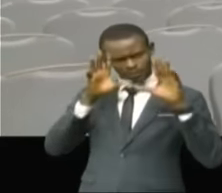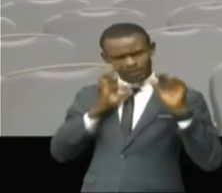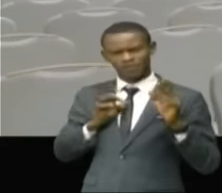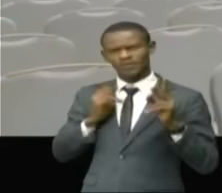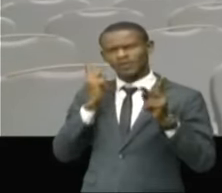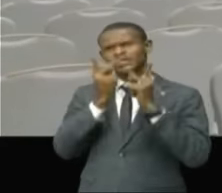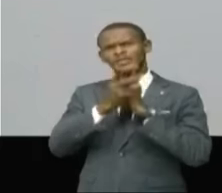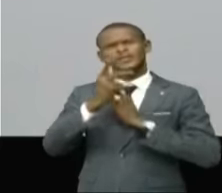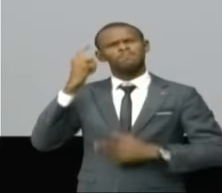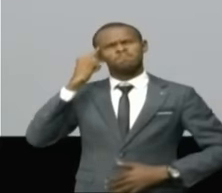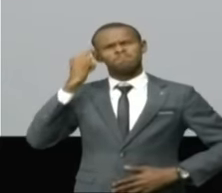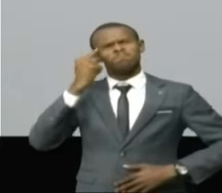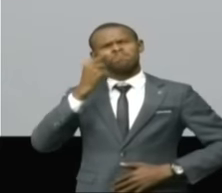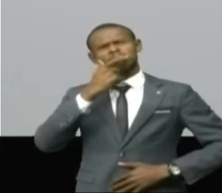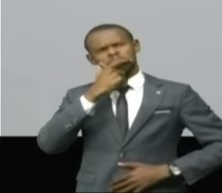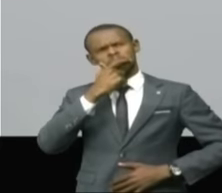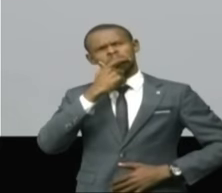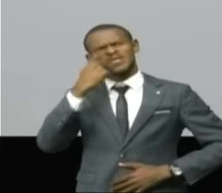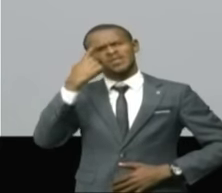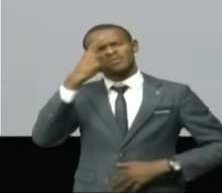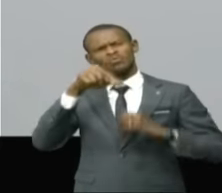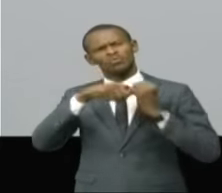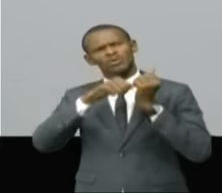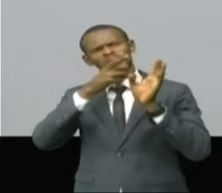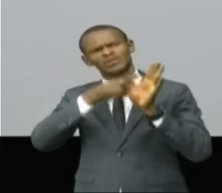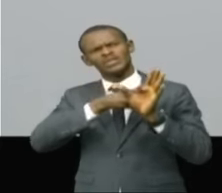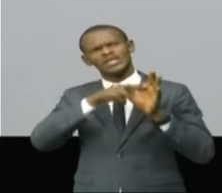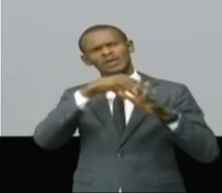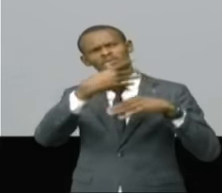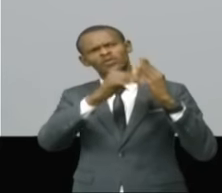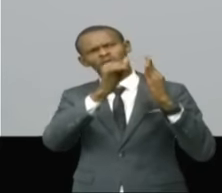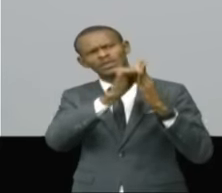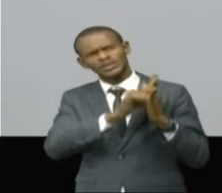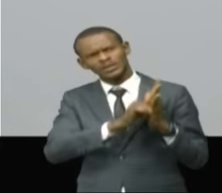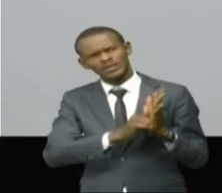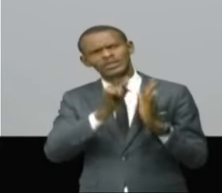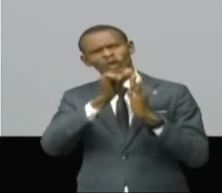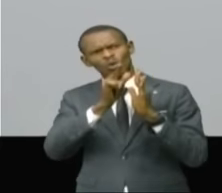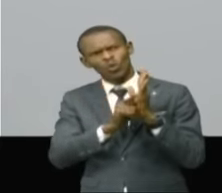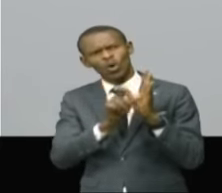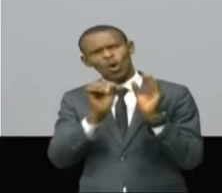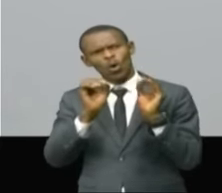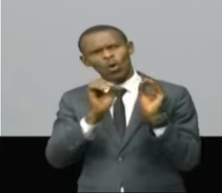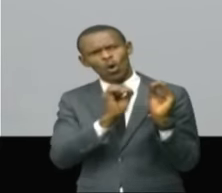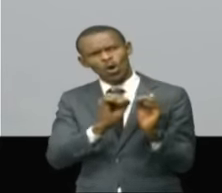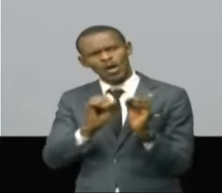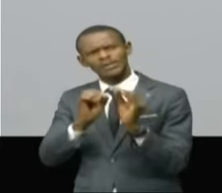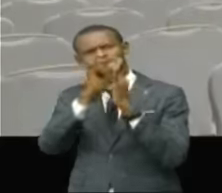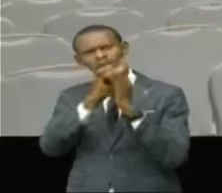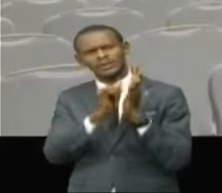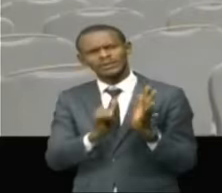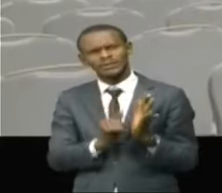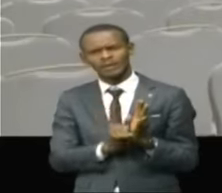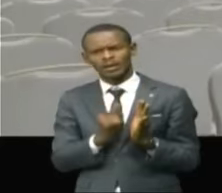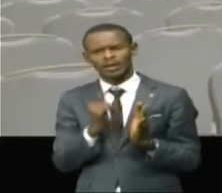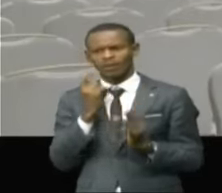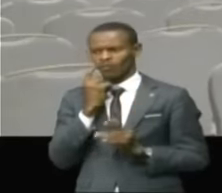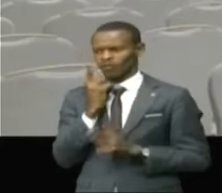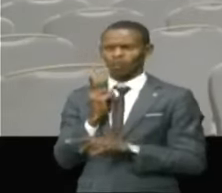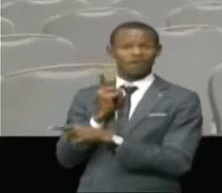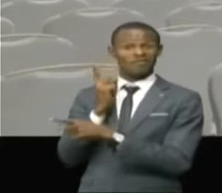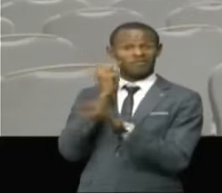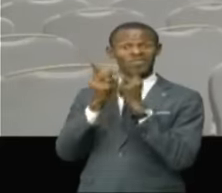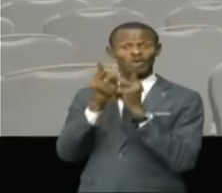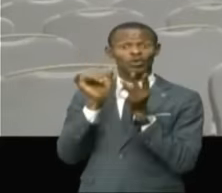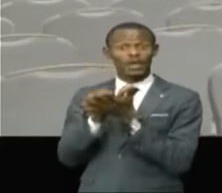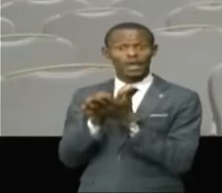notre catégorie avec cette loi qui, comme elle se nomme, elle assure